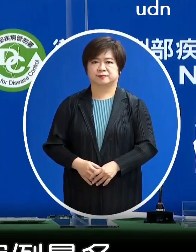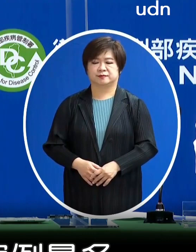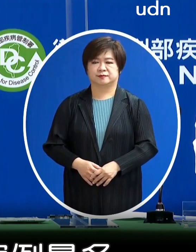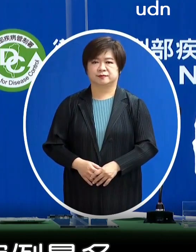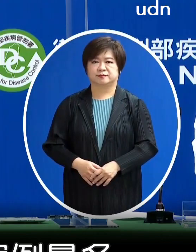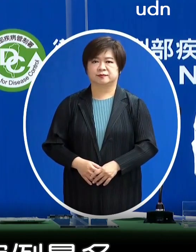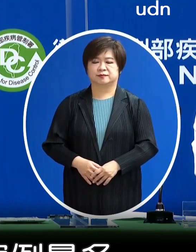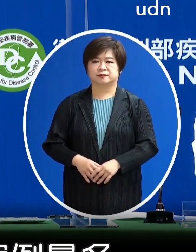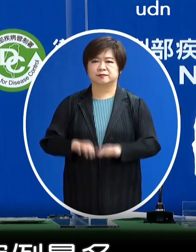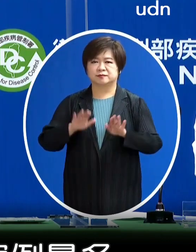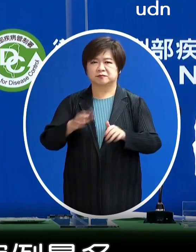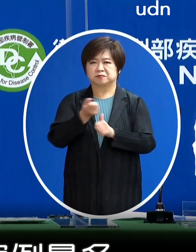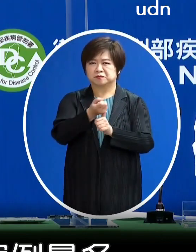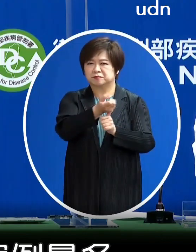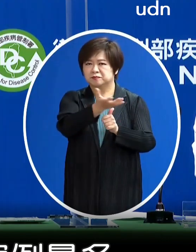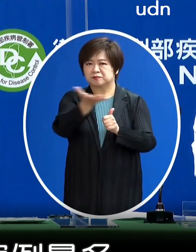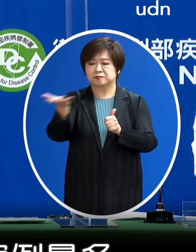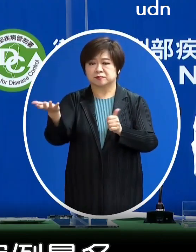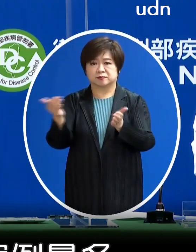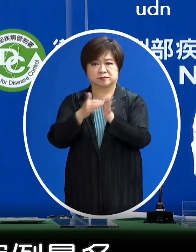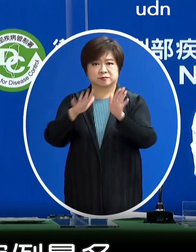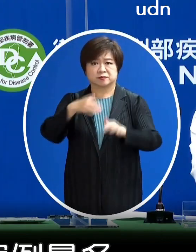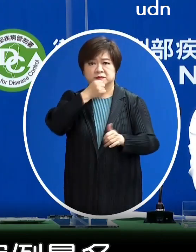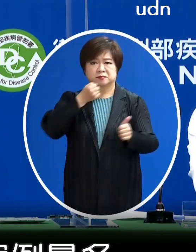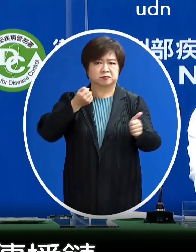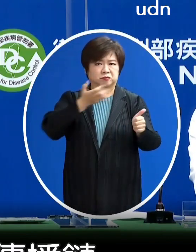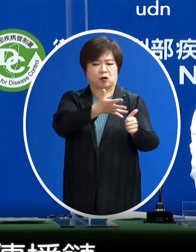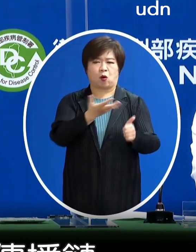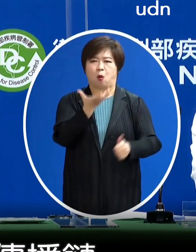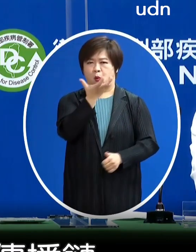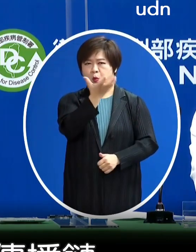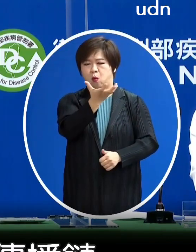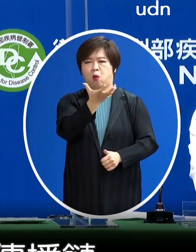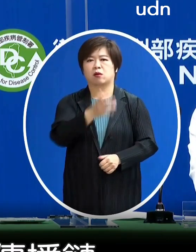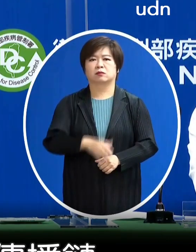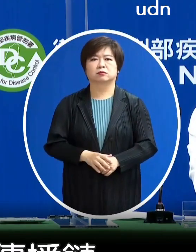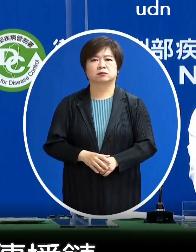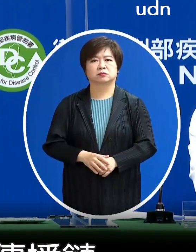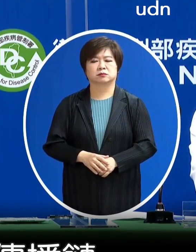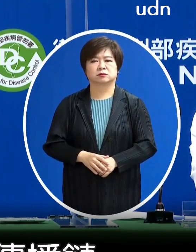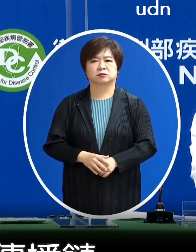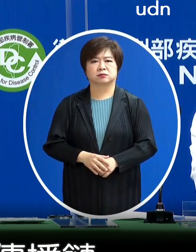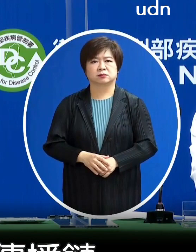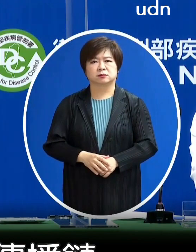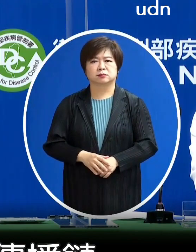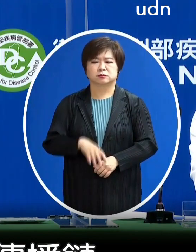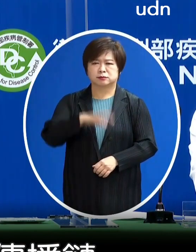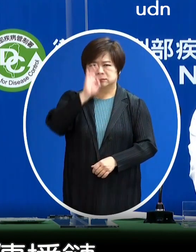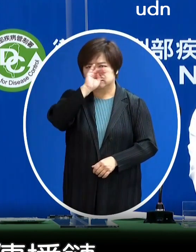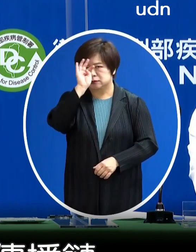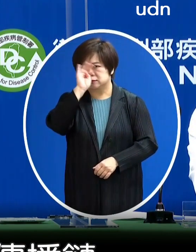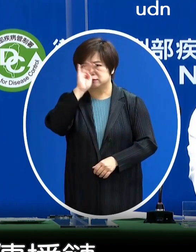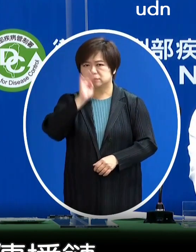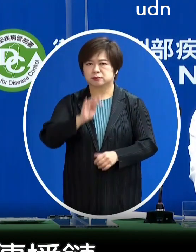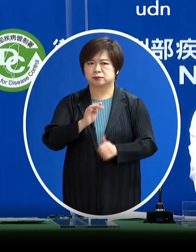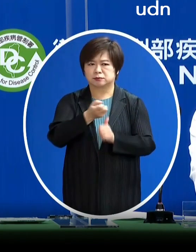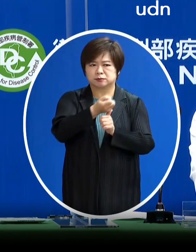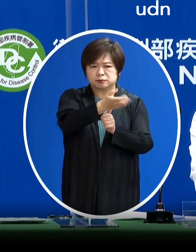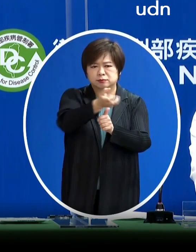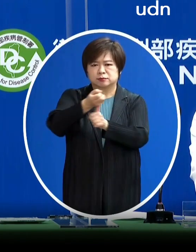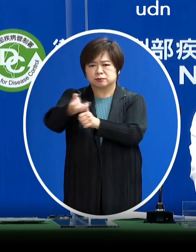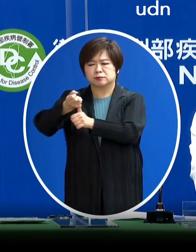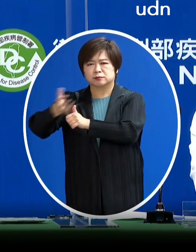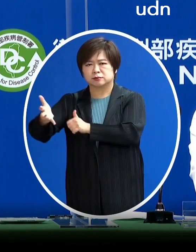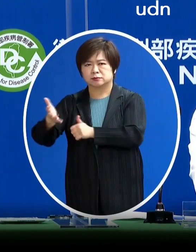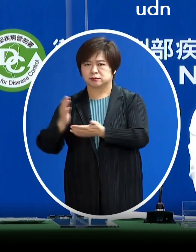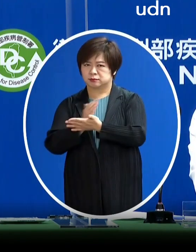这波疫情以来，那今天的本土案例是最多，那可能在这样的观察和很多的一些传播链，